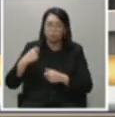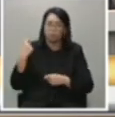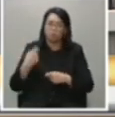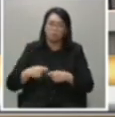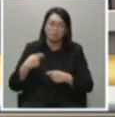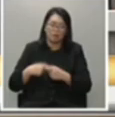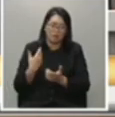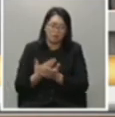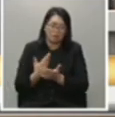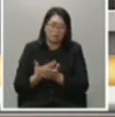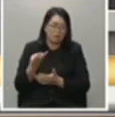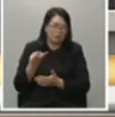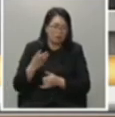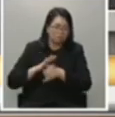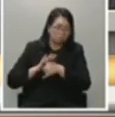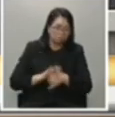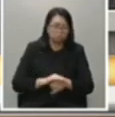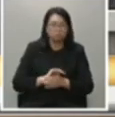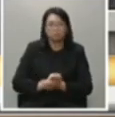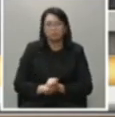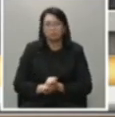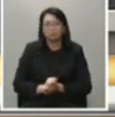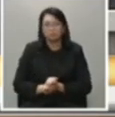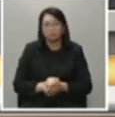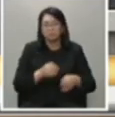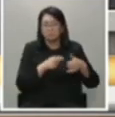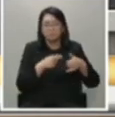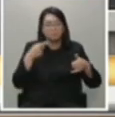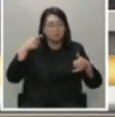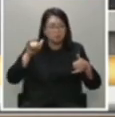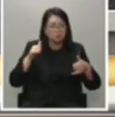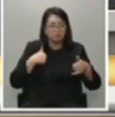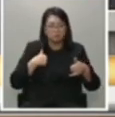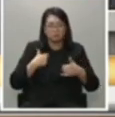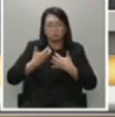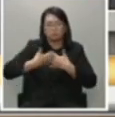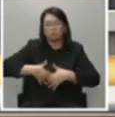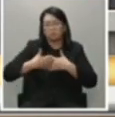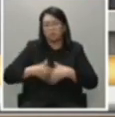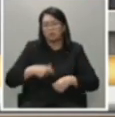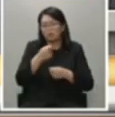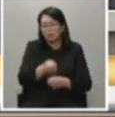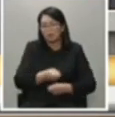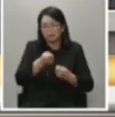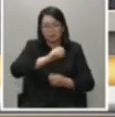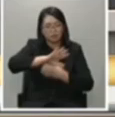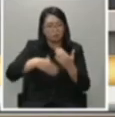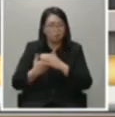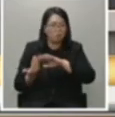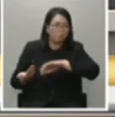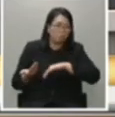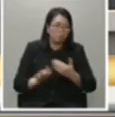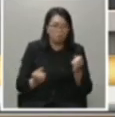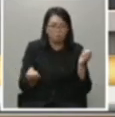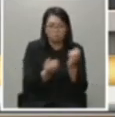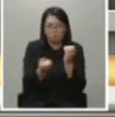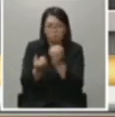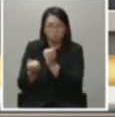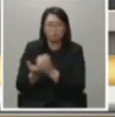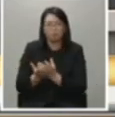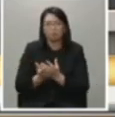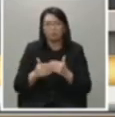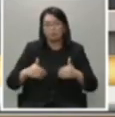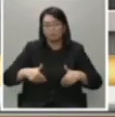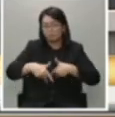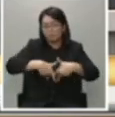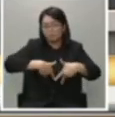ทีพลเอกประยุทธ์จะทำลายอุตสาหกรรมสินค้าเกษตรทั้งระบบทำลายชีวิตพี่น้องเกษตรกร